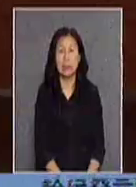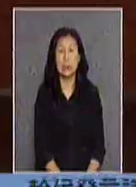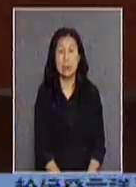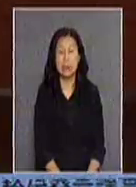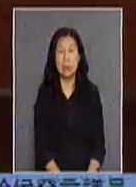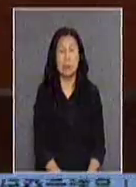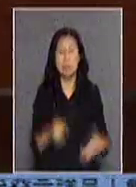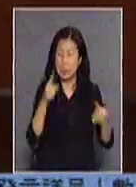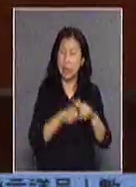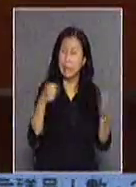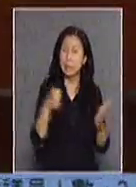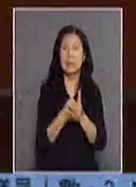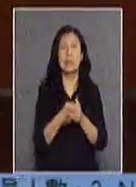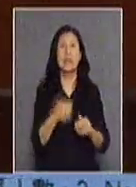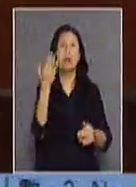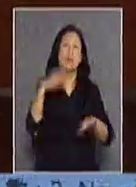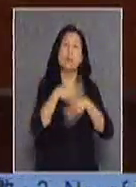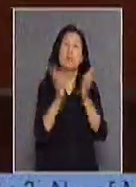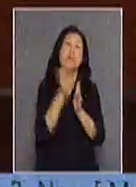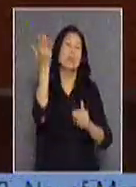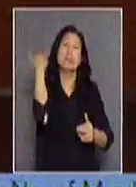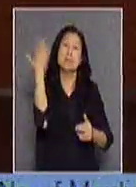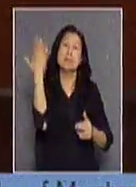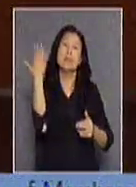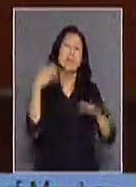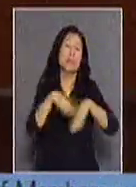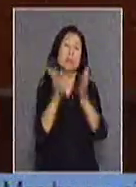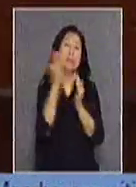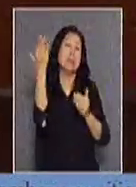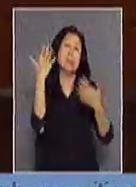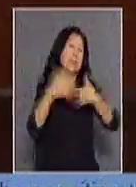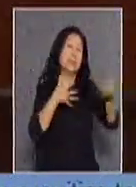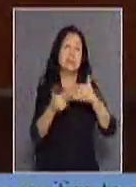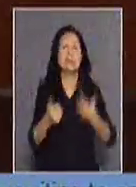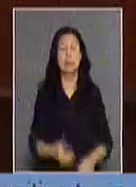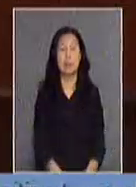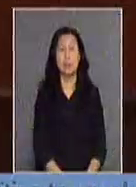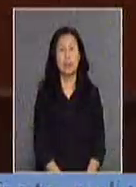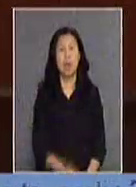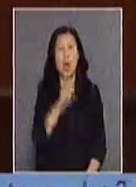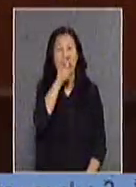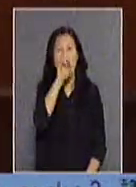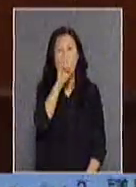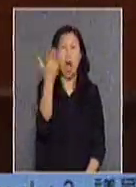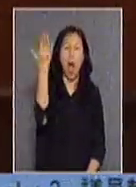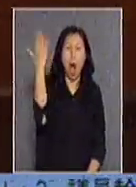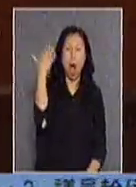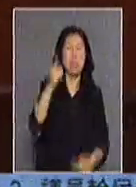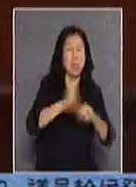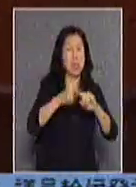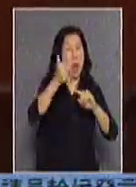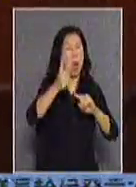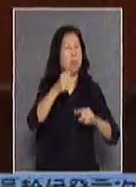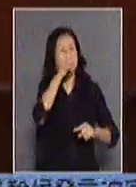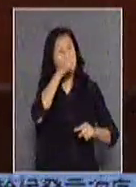可惜這些全部都是過去式 past tense。 越講過去香港幾輝煌，就